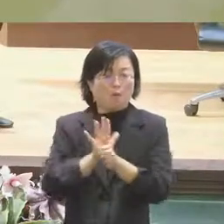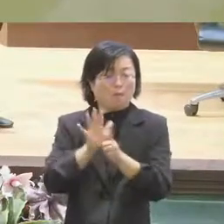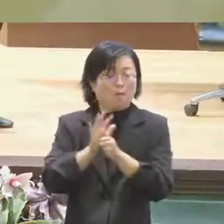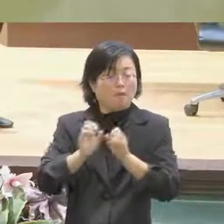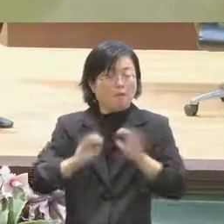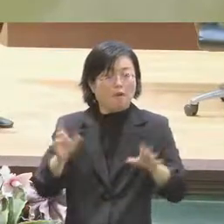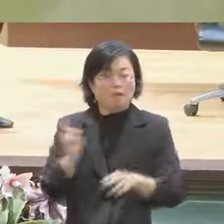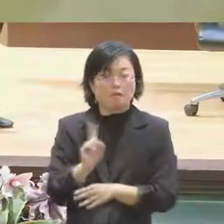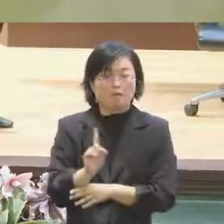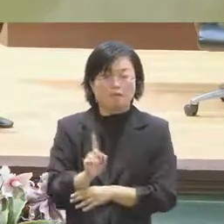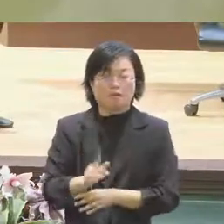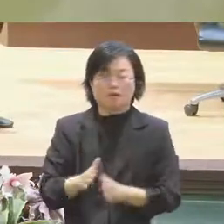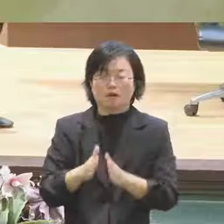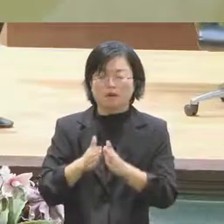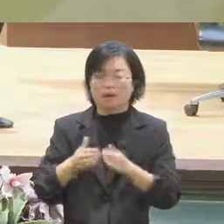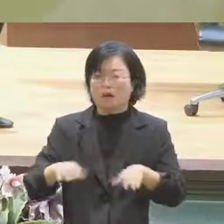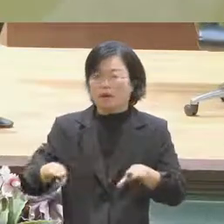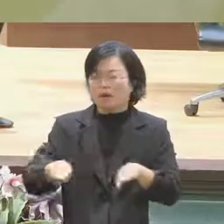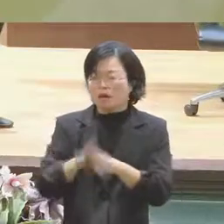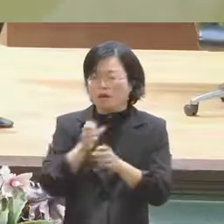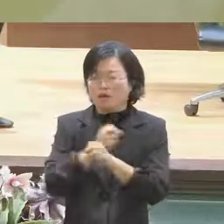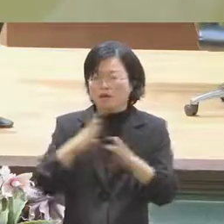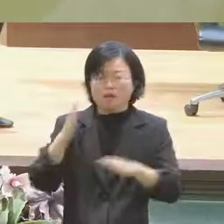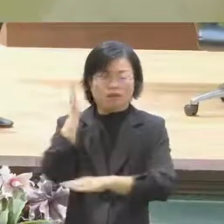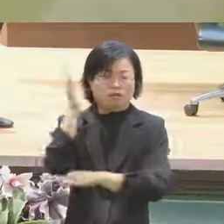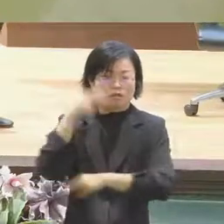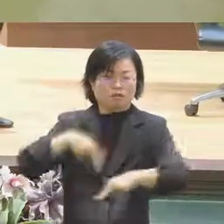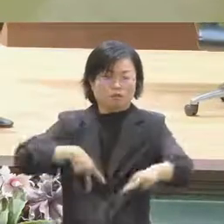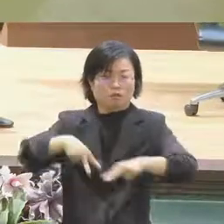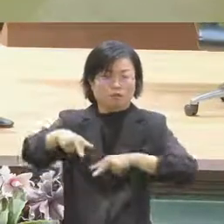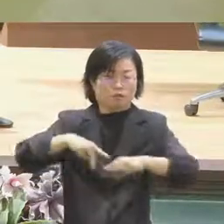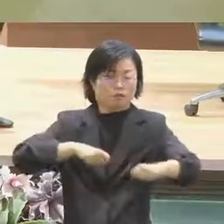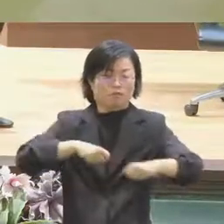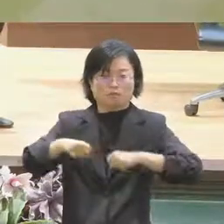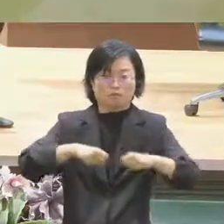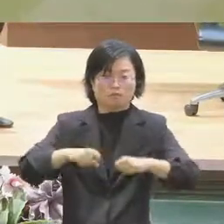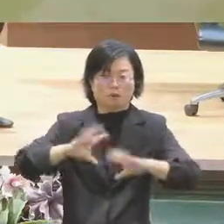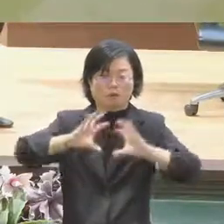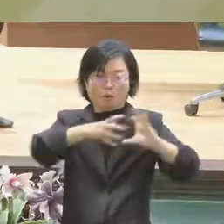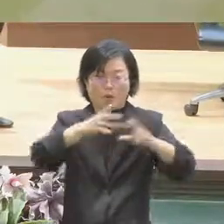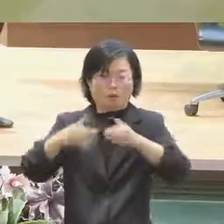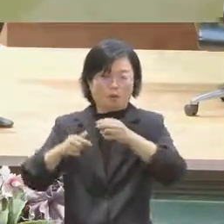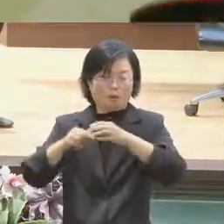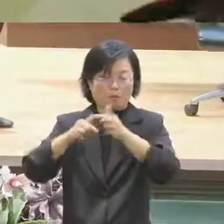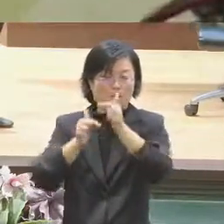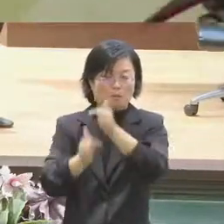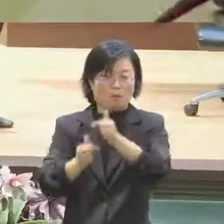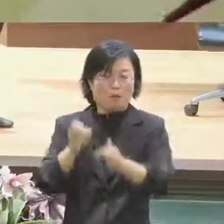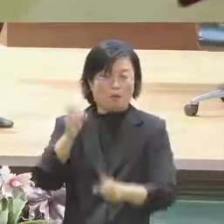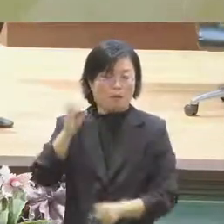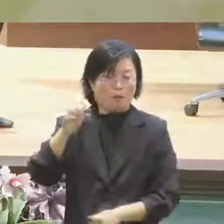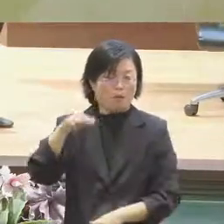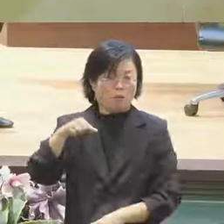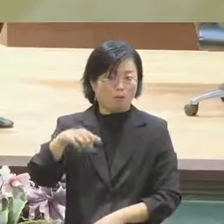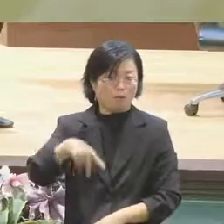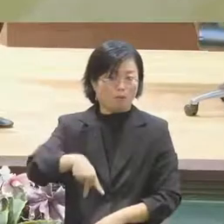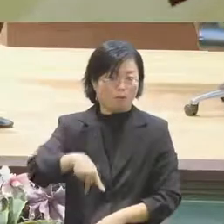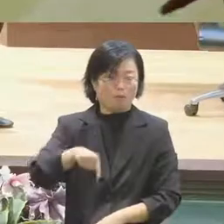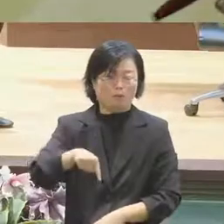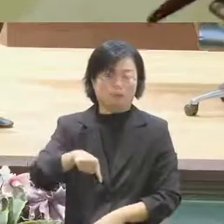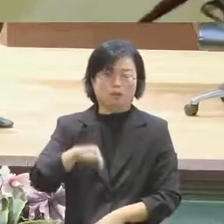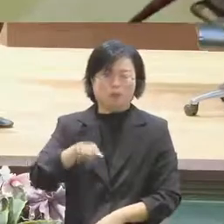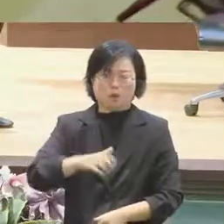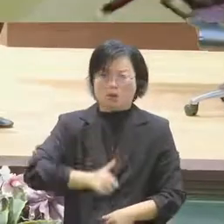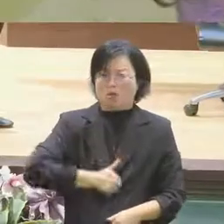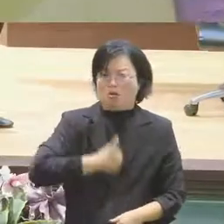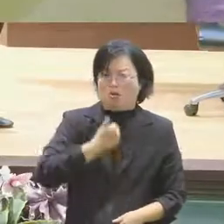要写开放政府行动方案，按照国际标准写 OGP 的行动方案，然后其中有一项就写实质受益